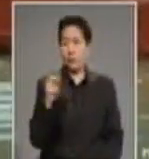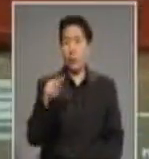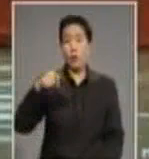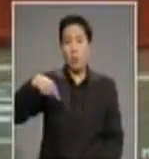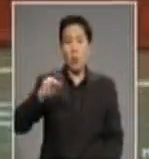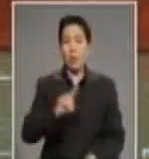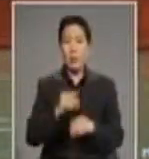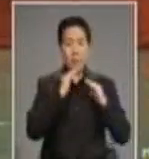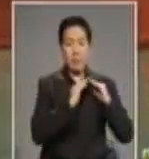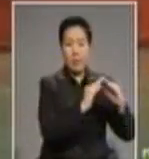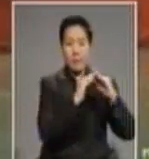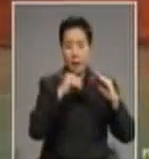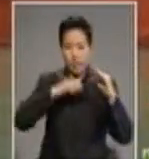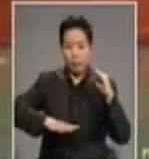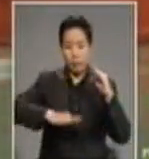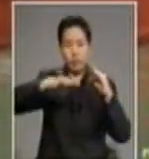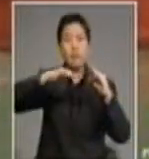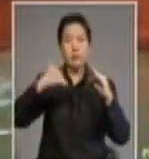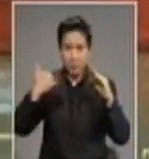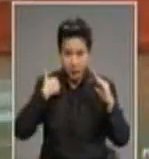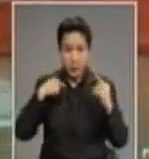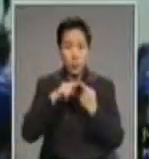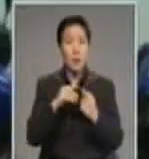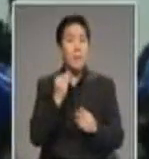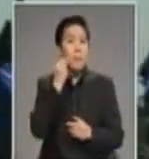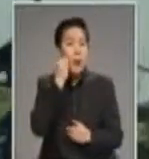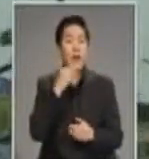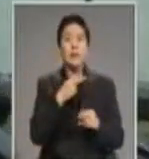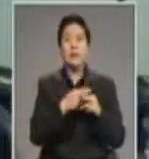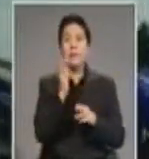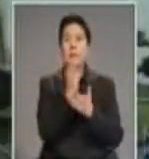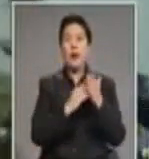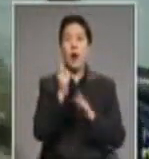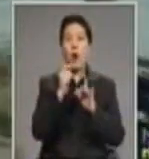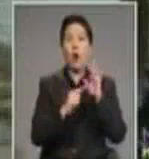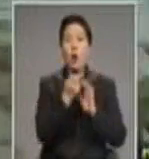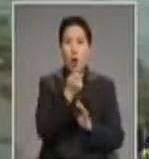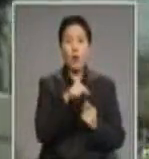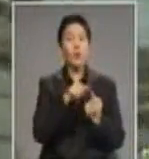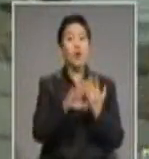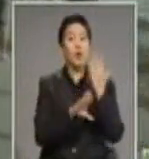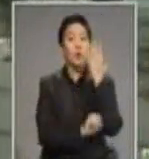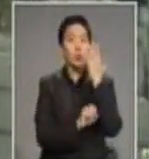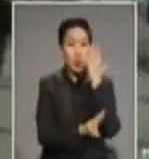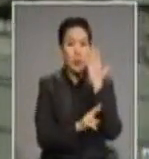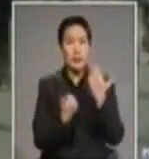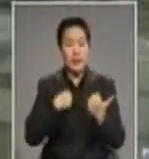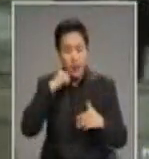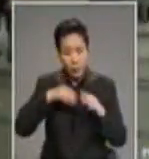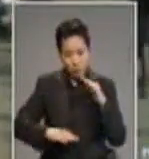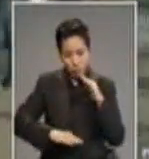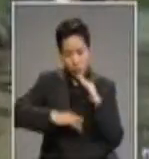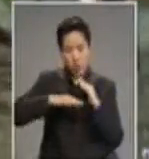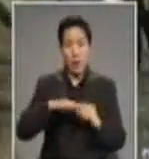แต่ยังคงท่วมบ้านเรียนของชาวบ้านที่ตั้งอยู่ริมแม่น้ำเช่นที่บ้านบางอ้อหมู่ 1ตำบบลเขาหัวควายอำเภอพุนพินจังหวัดสุราษฎ์ธานียังคงถูกน้ำท่วม